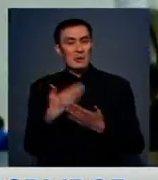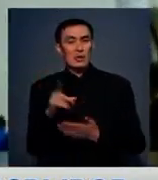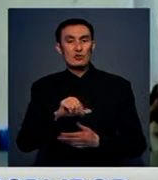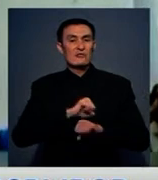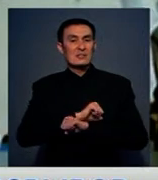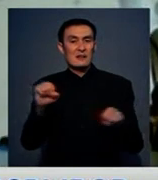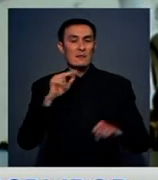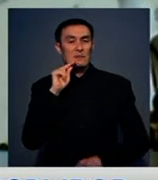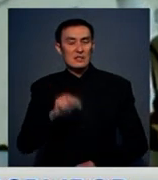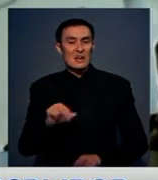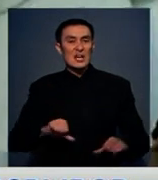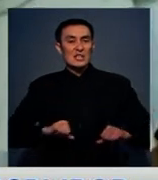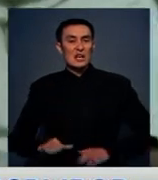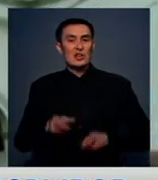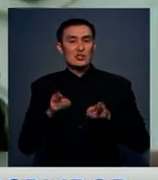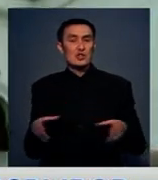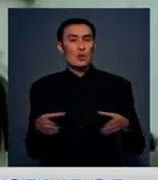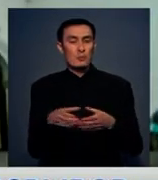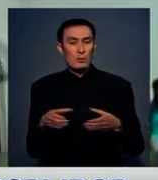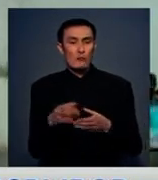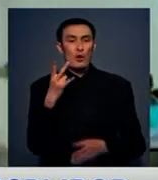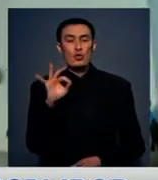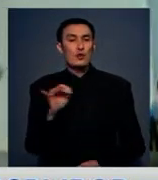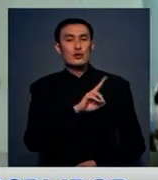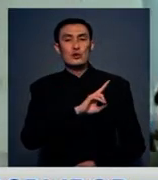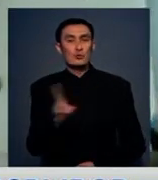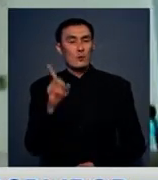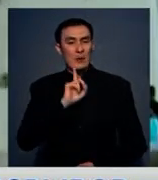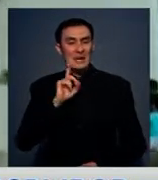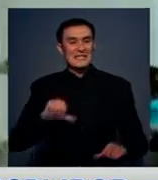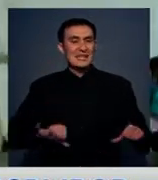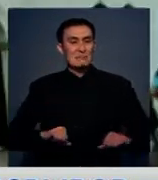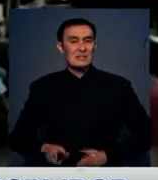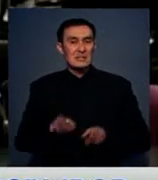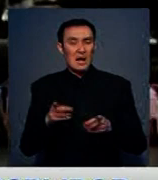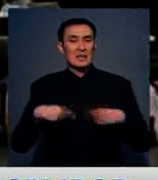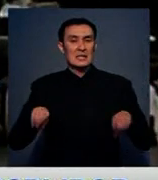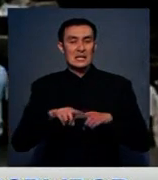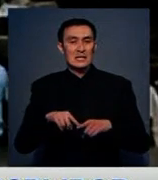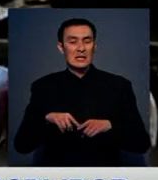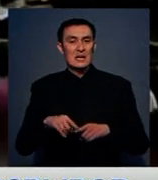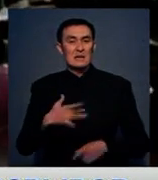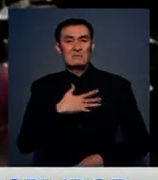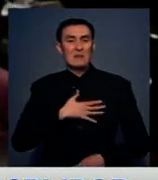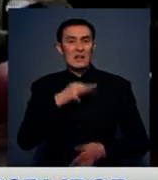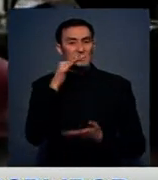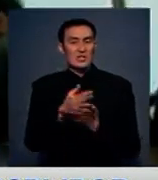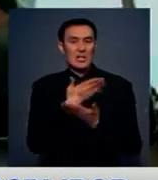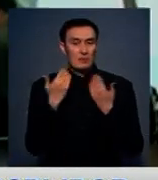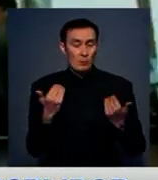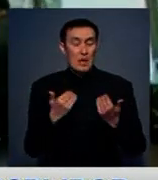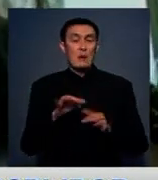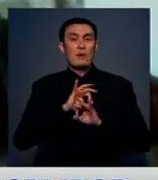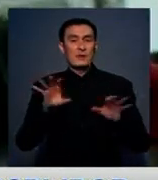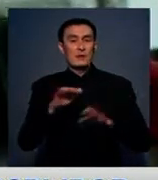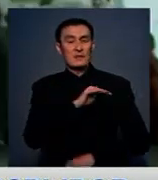что за взрывами стоит террористическая группировка, однако еще ни одна из экстремистских организаций не взяла на себя ответственность. По